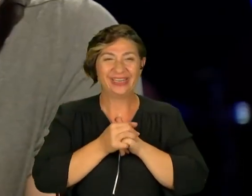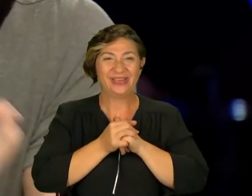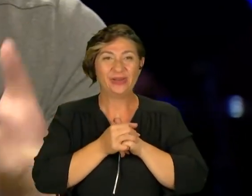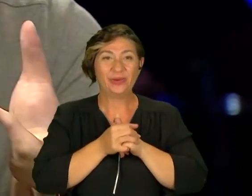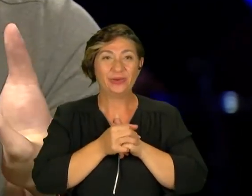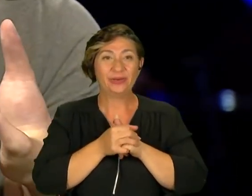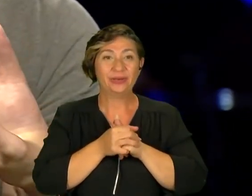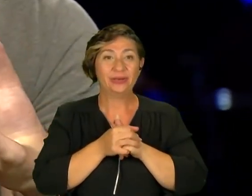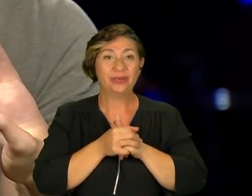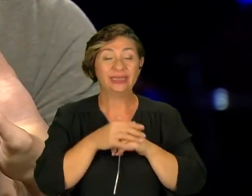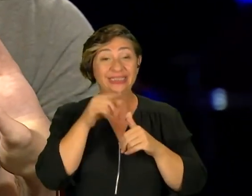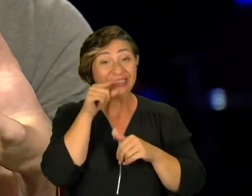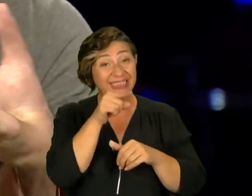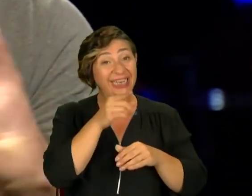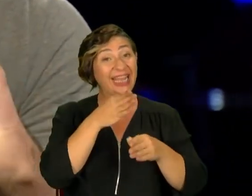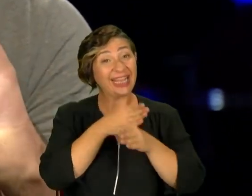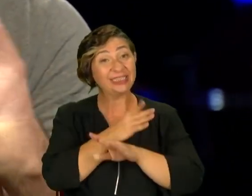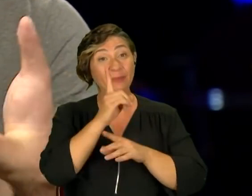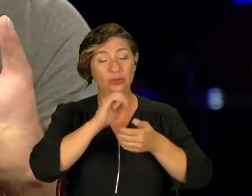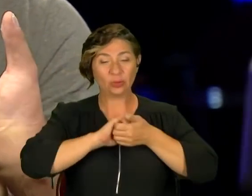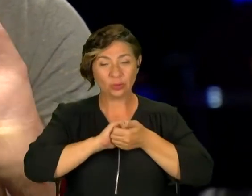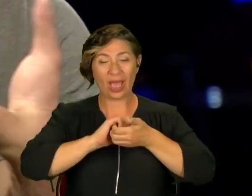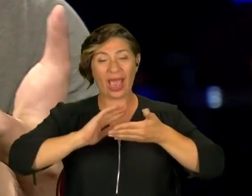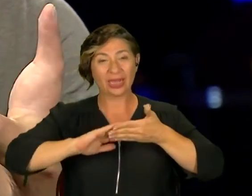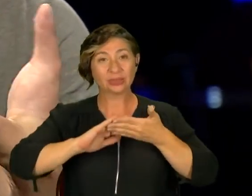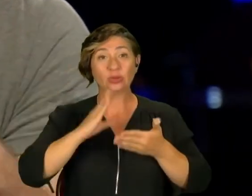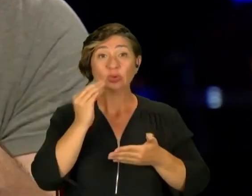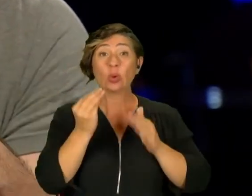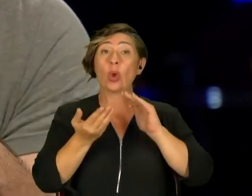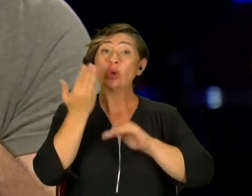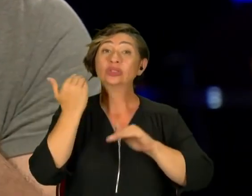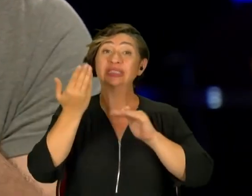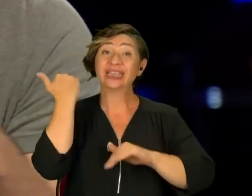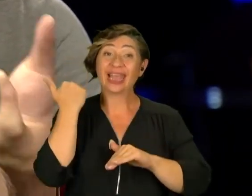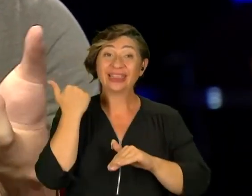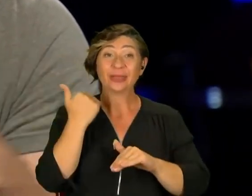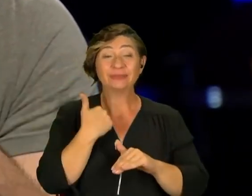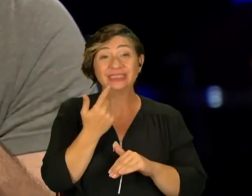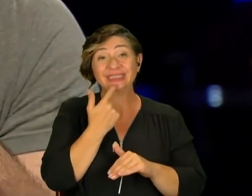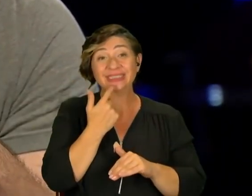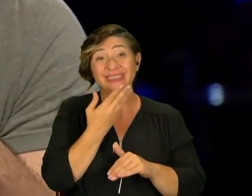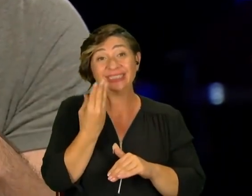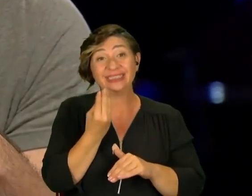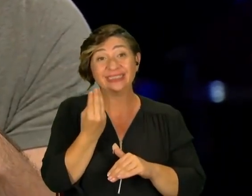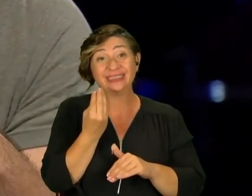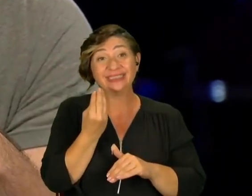mükemmel. Seninle gerçekten bir dostluğu, bir arkadaşlığı çok öncelerden bizim yaşlarımız